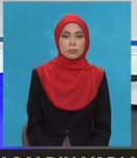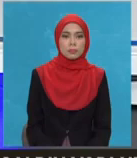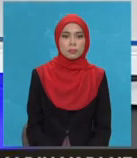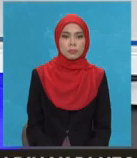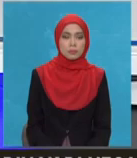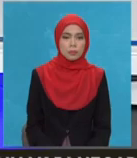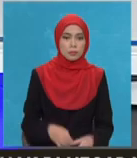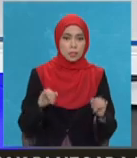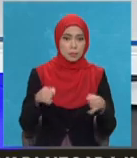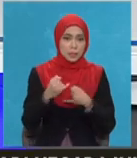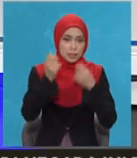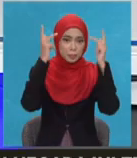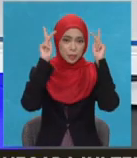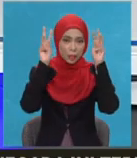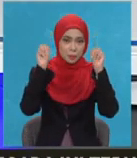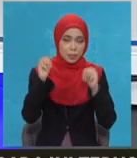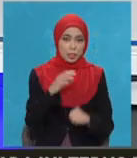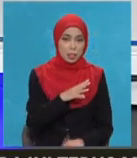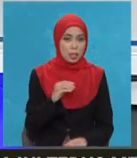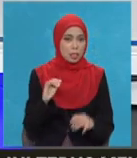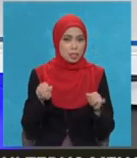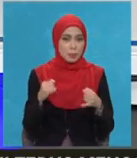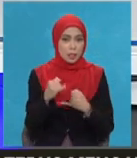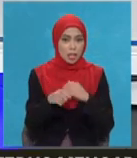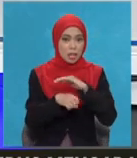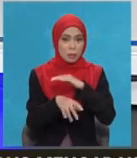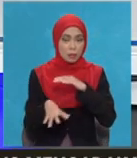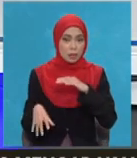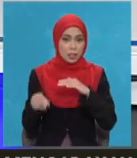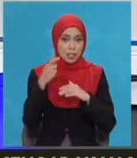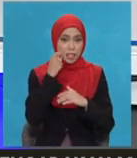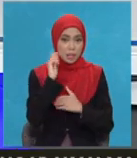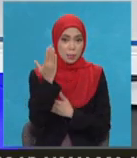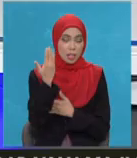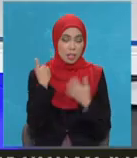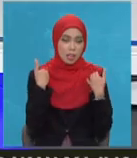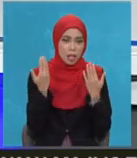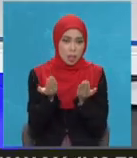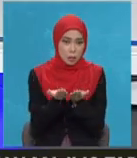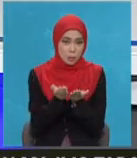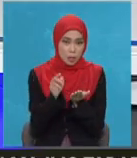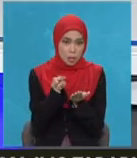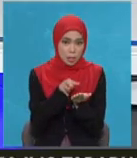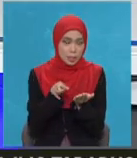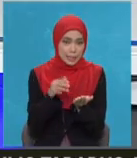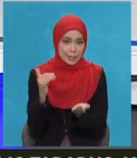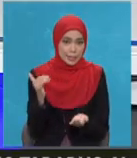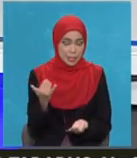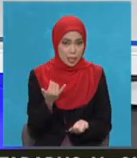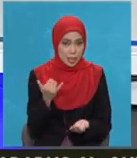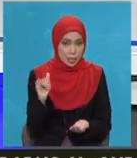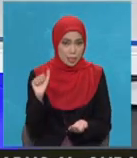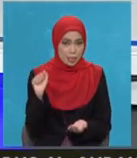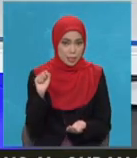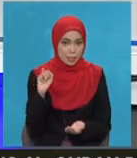jabatan Perdana Menteri dan jabatan jabatan di bawahnya petang tadi mengadakan majelis membaca Surah Yasin dan tahtil khusus